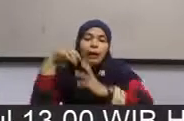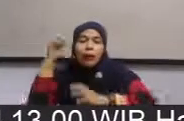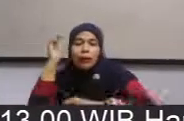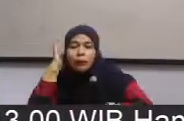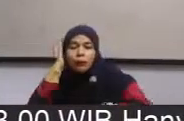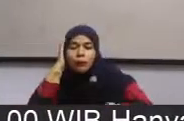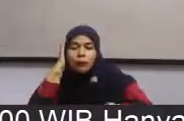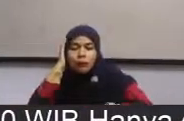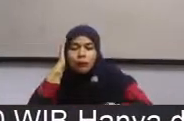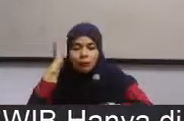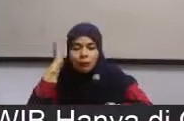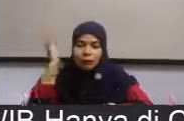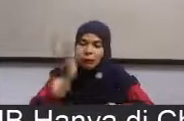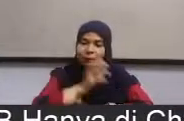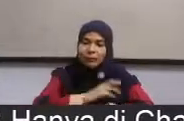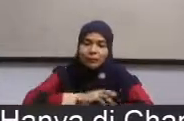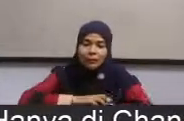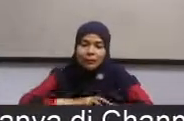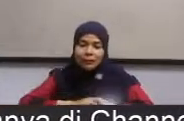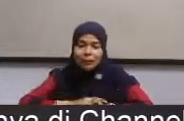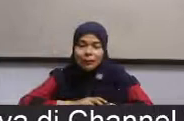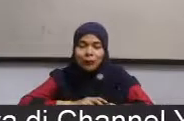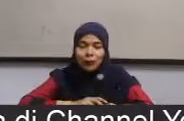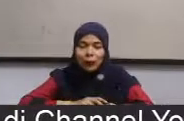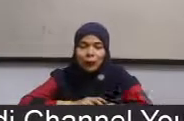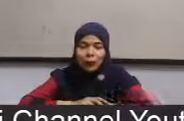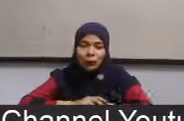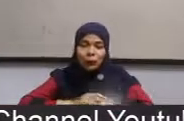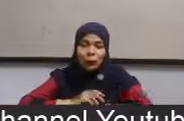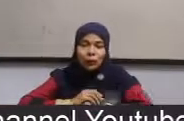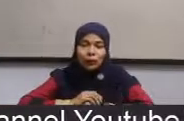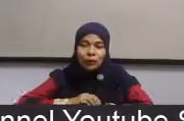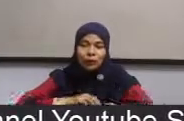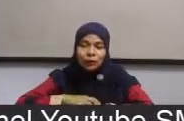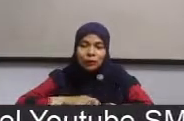Hai lupa lagi bu ayo